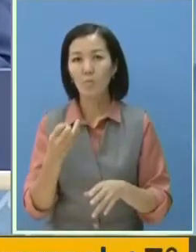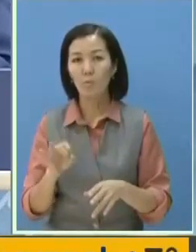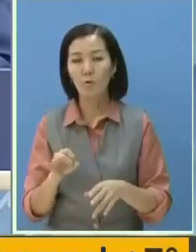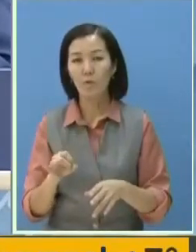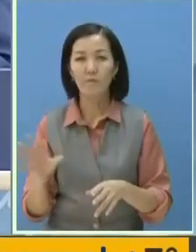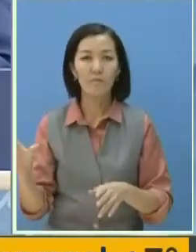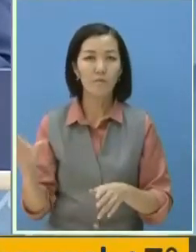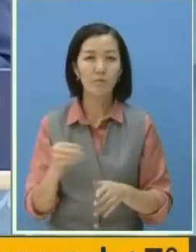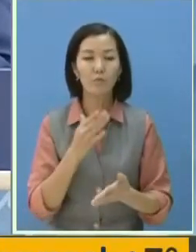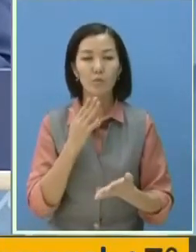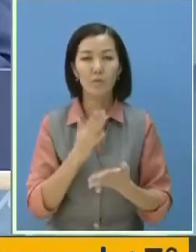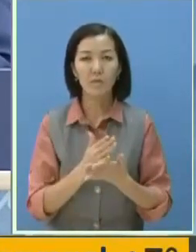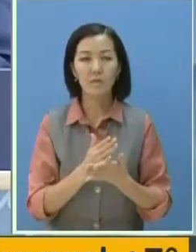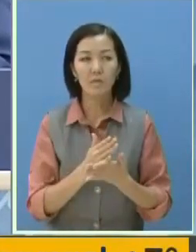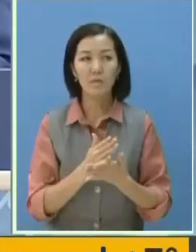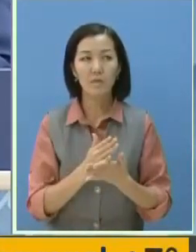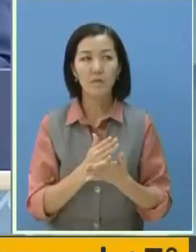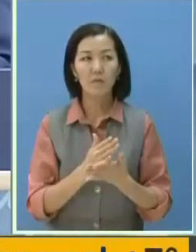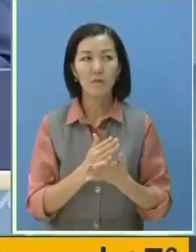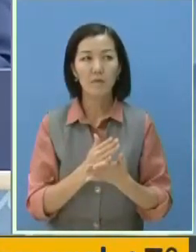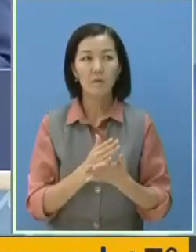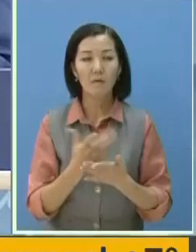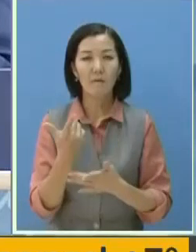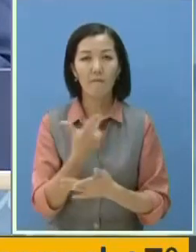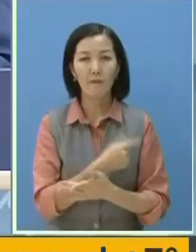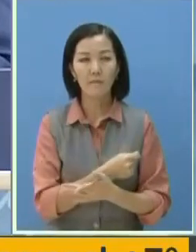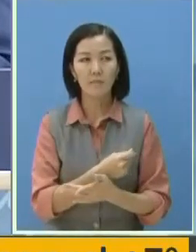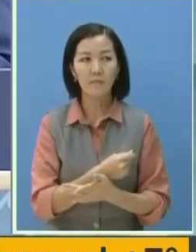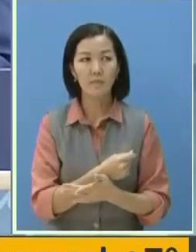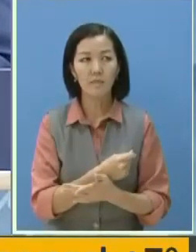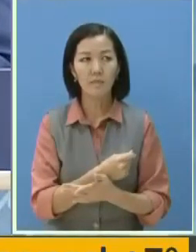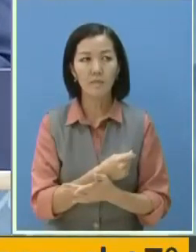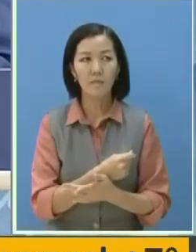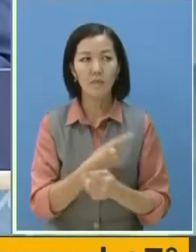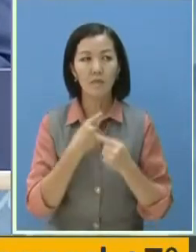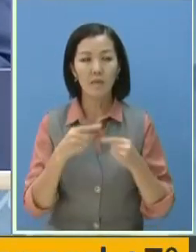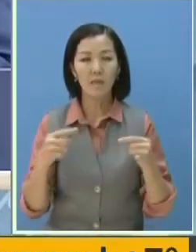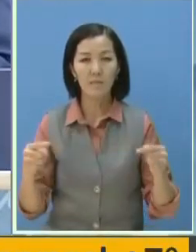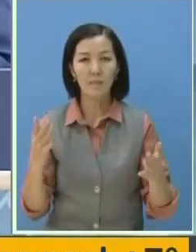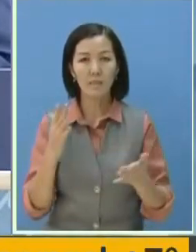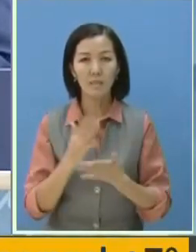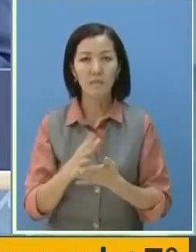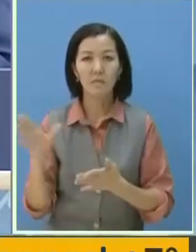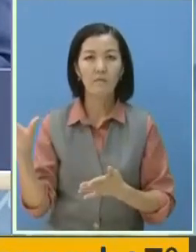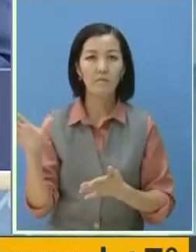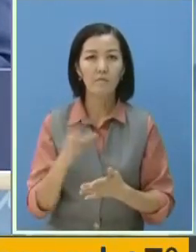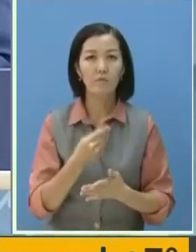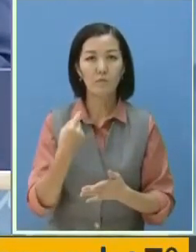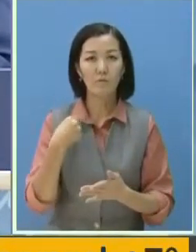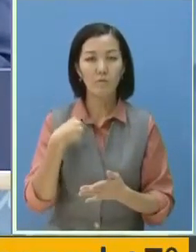лечения, оно имеет побочные эффекты. И в том числе вакцины. Любые вакцины. Потому что это все для нас чужеродные